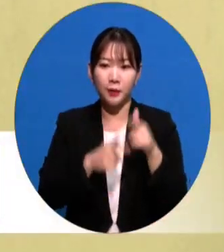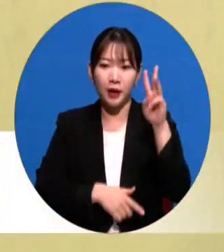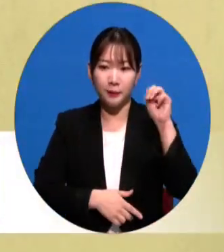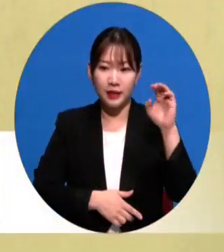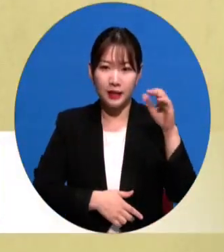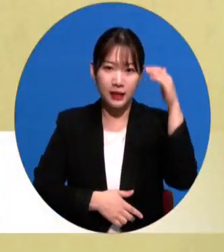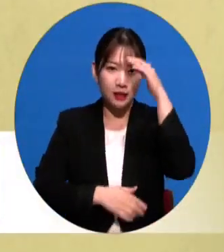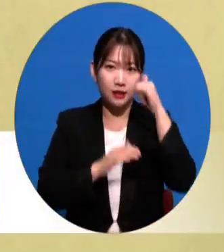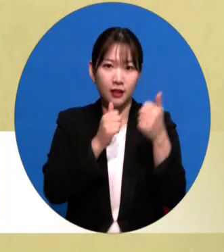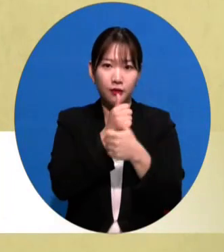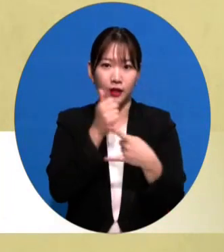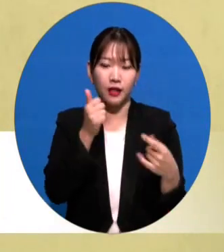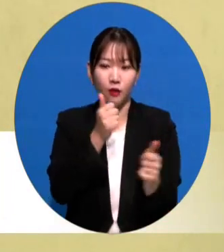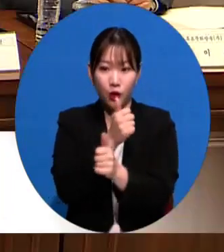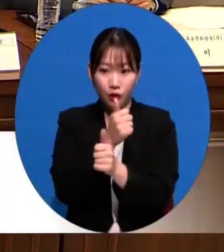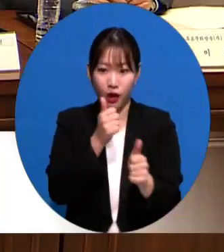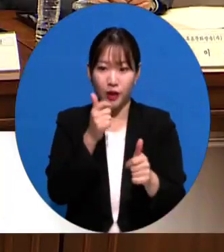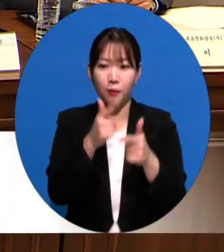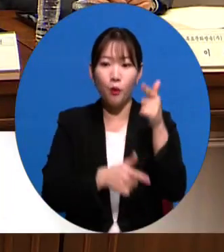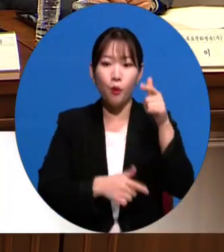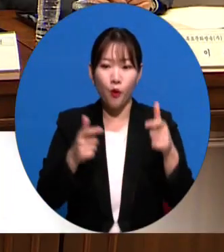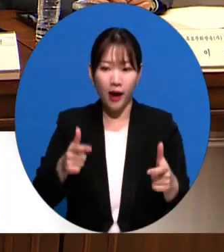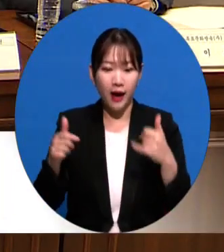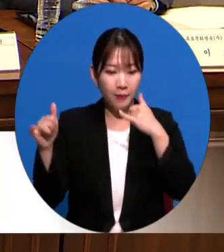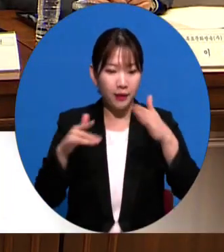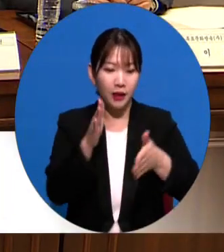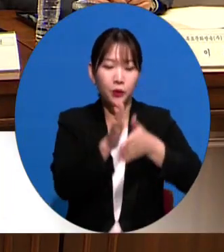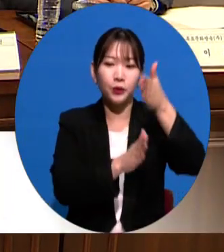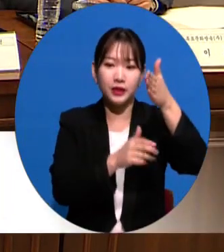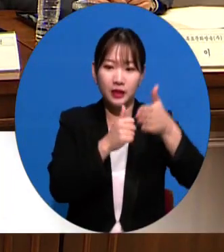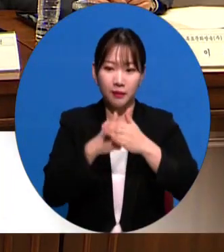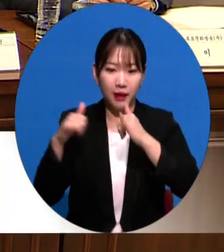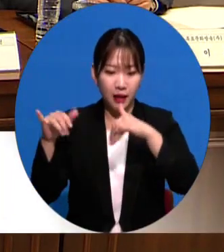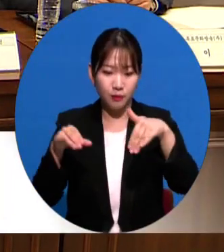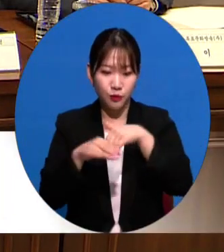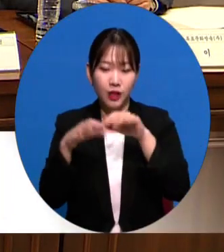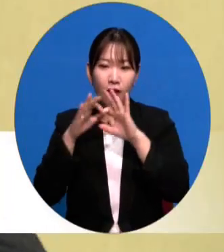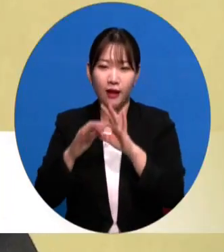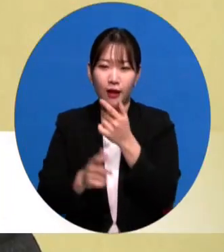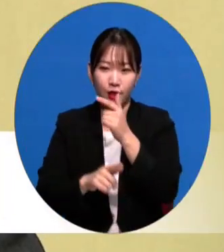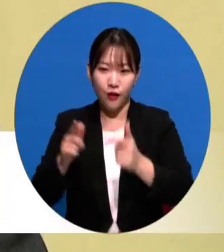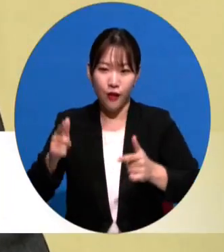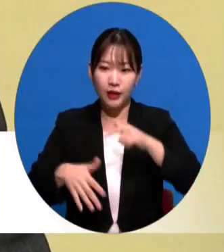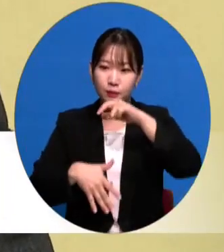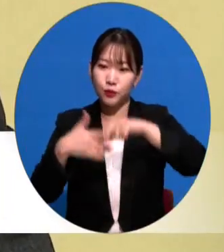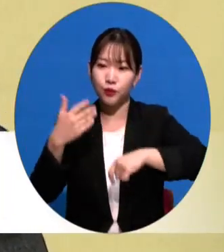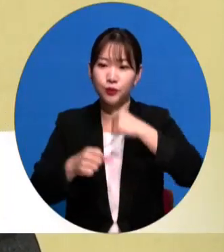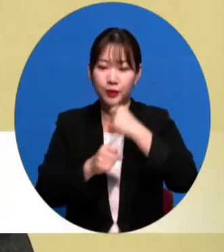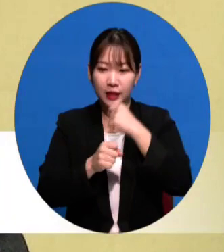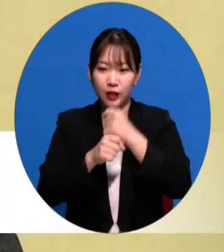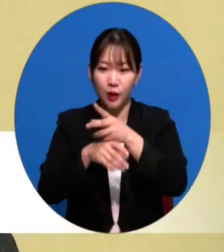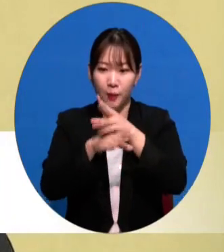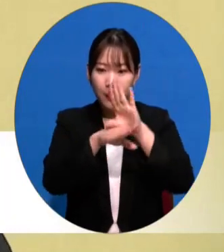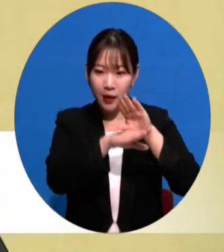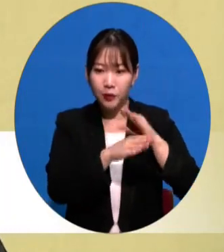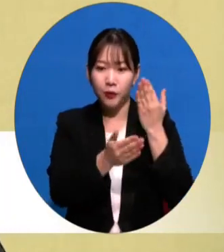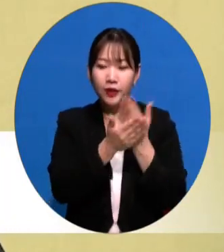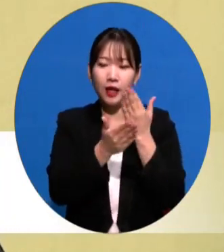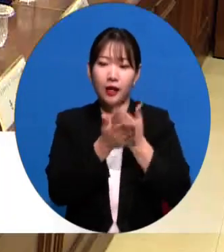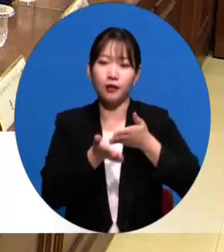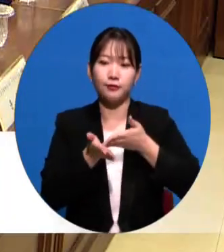MBC 시청자위원들은 목포가 해양 도시인 만큼 해양 문화 관련 다양한 프로그램을 제작해 방송해 줄